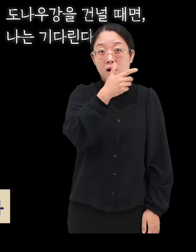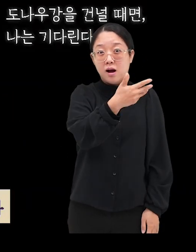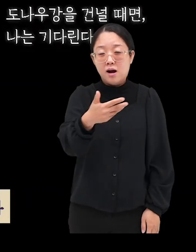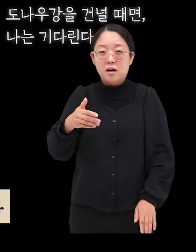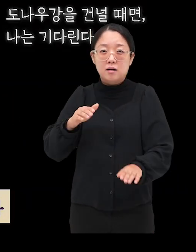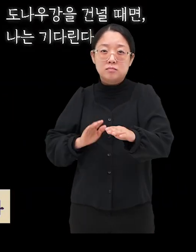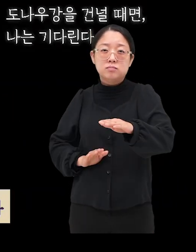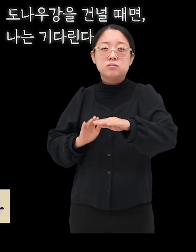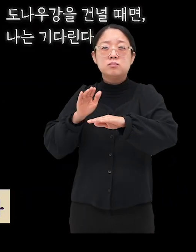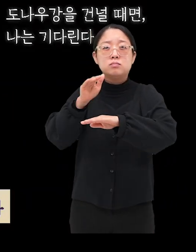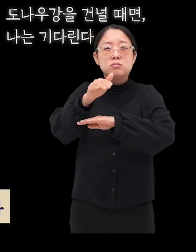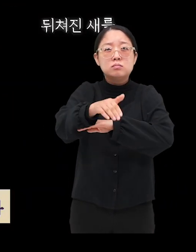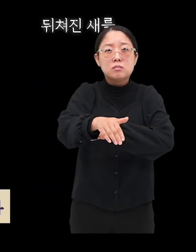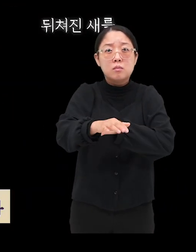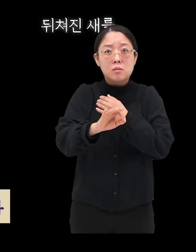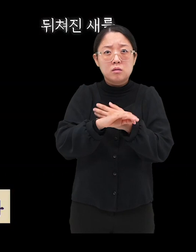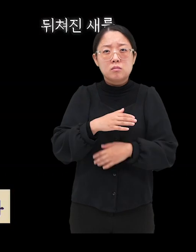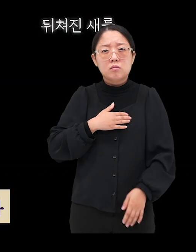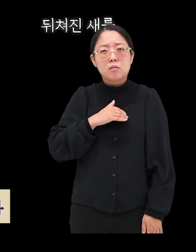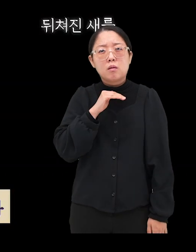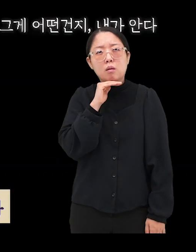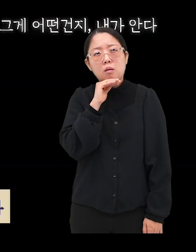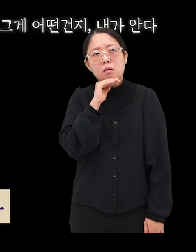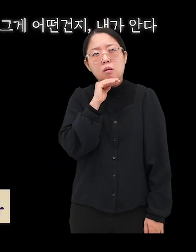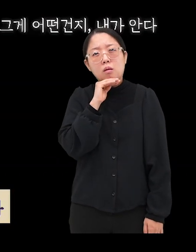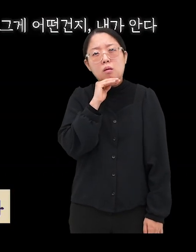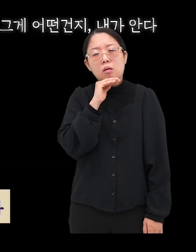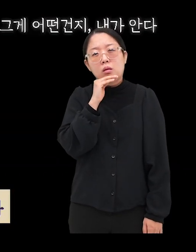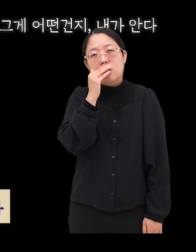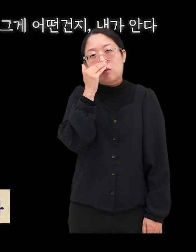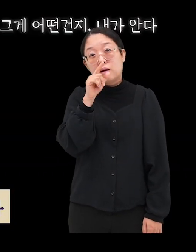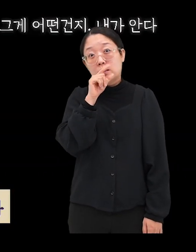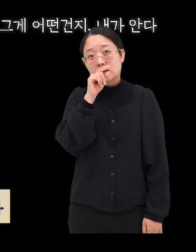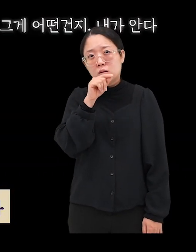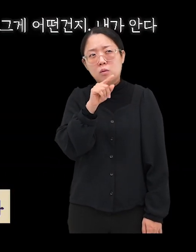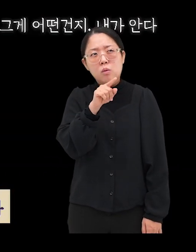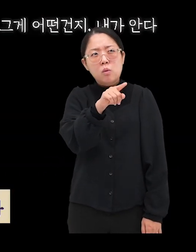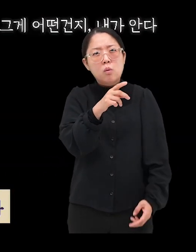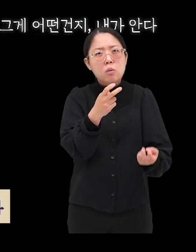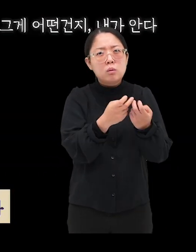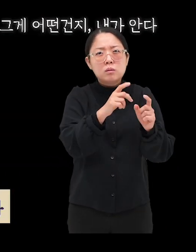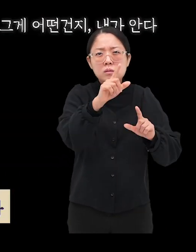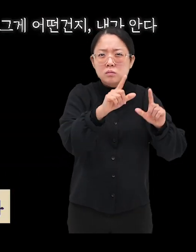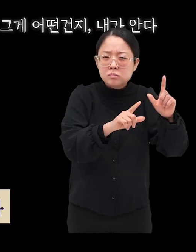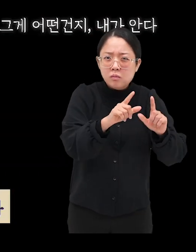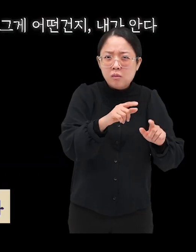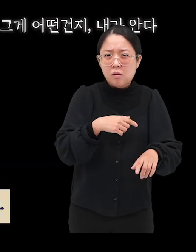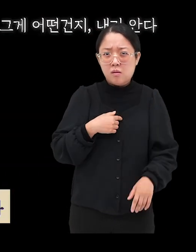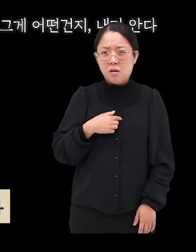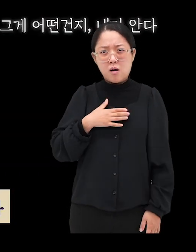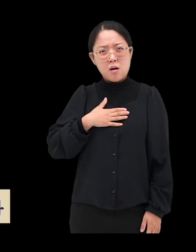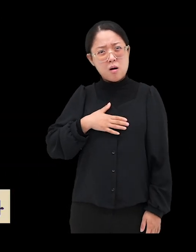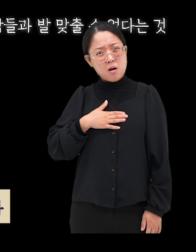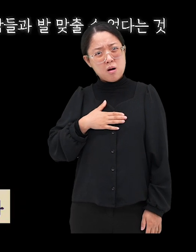기다린다. 뒤처진 새를. 그게 어떤 건지 내가